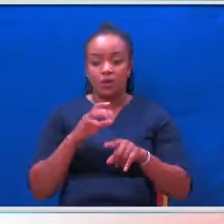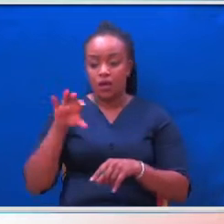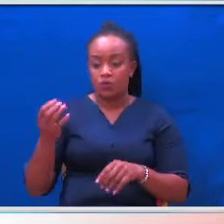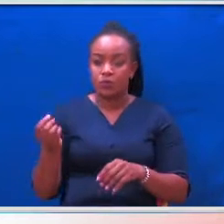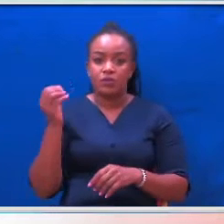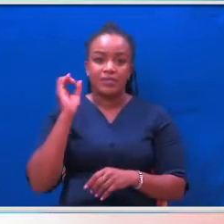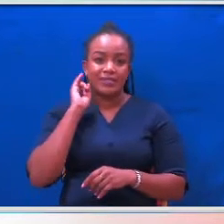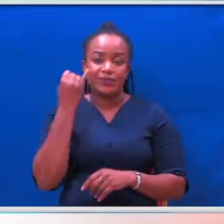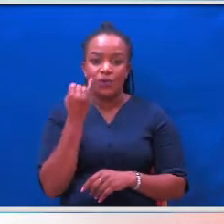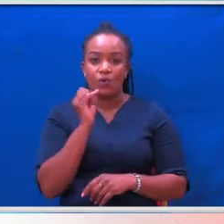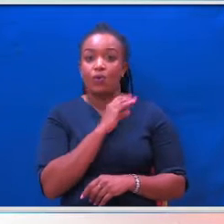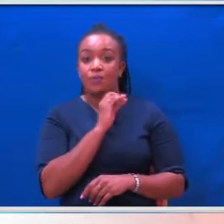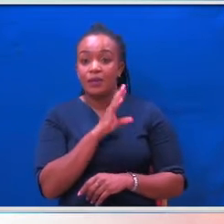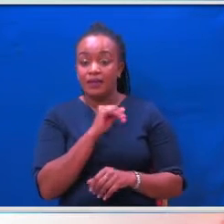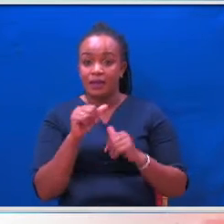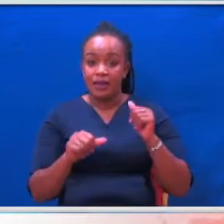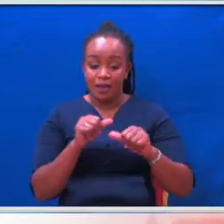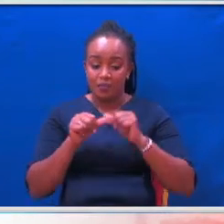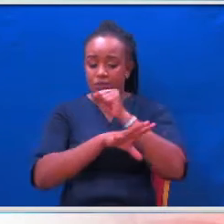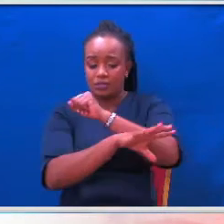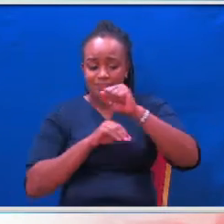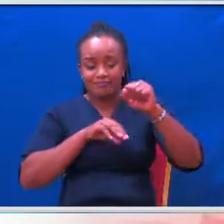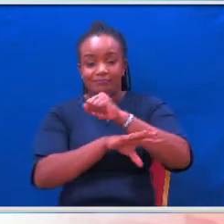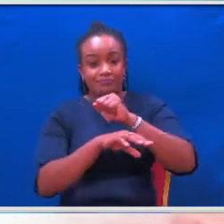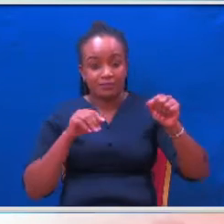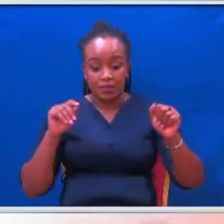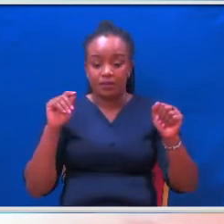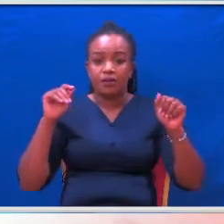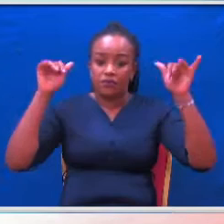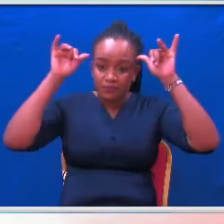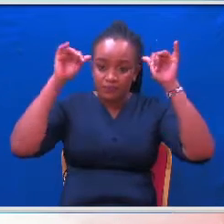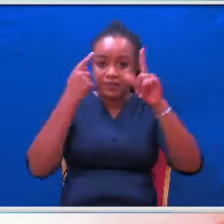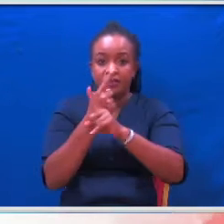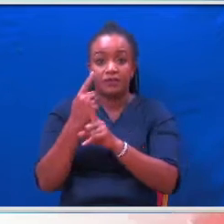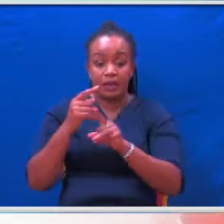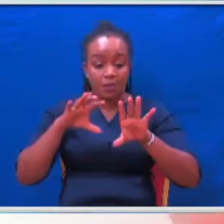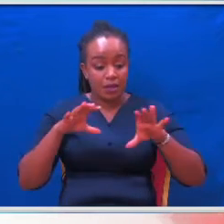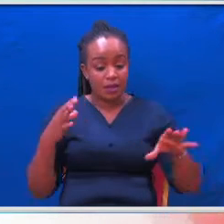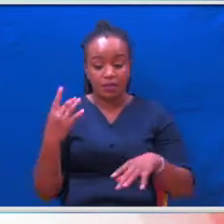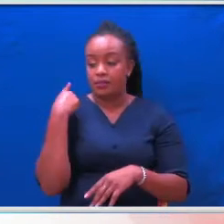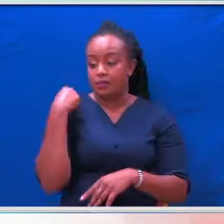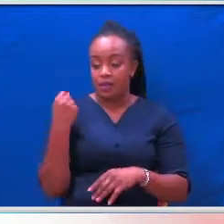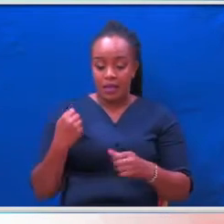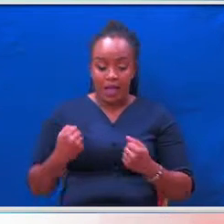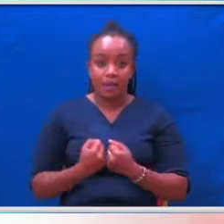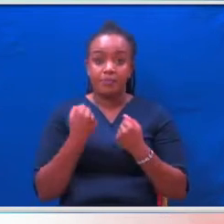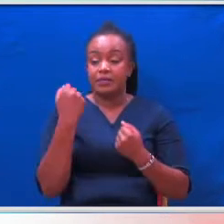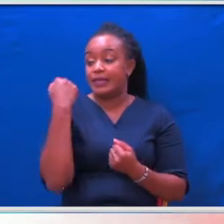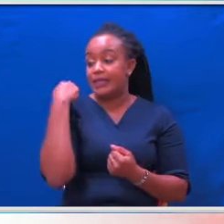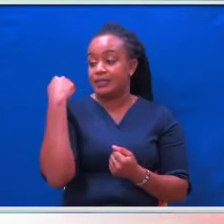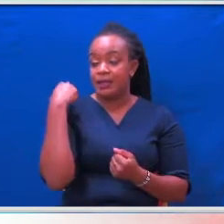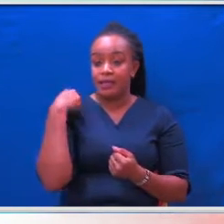Polo wanalalamikia ongezeko la visa vya wizi wa mifugo katika masoko. Shambulio la hivi punde likiwa hapo jana eneo la